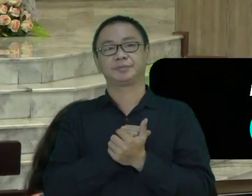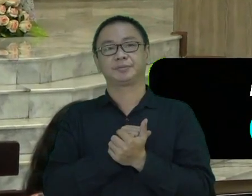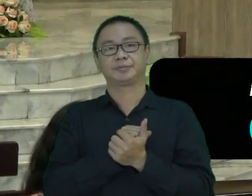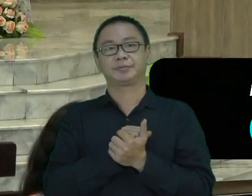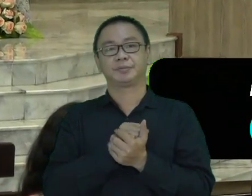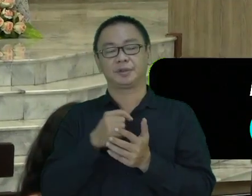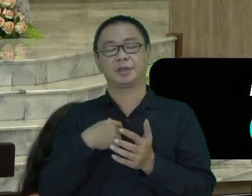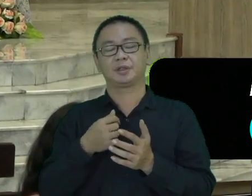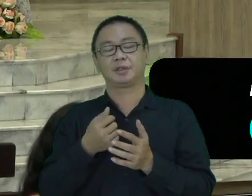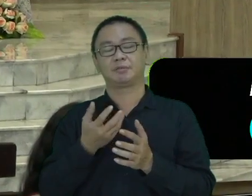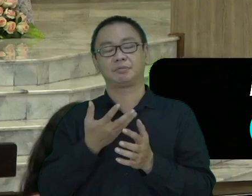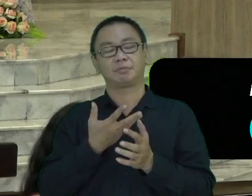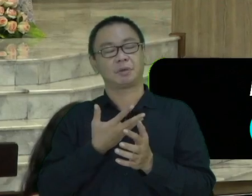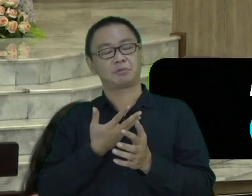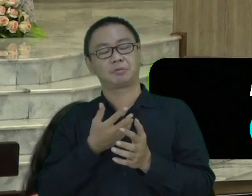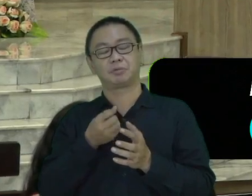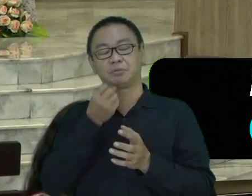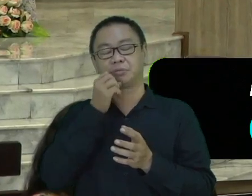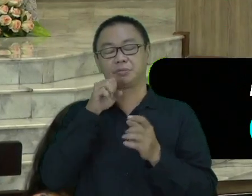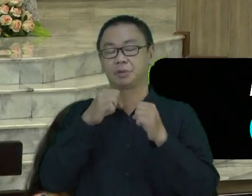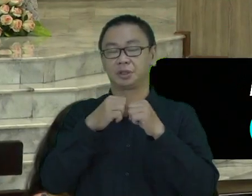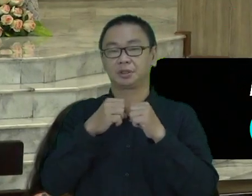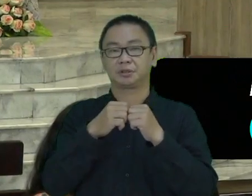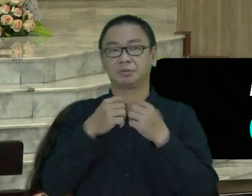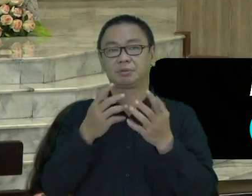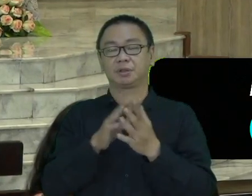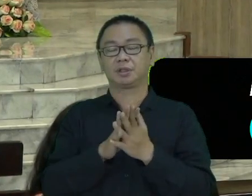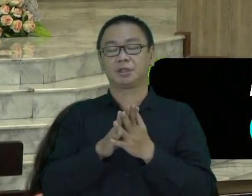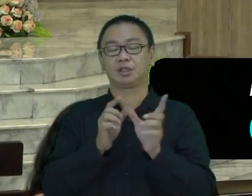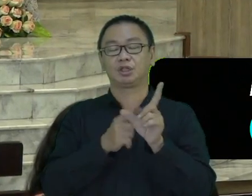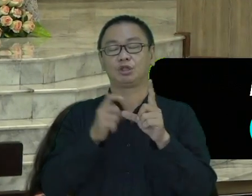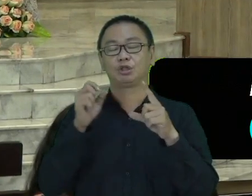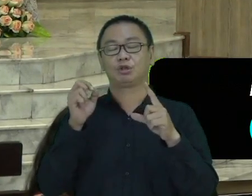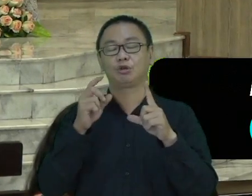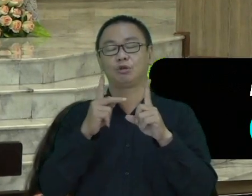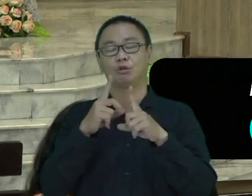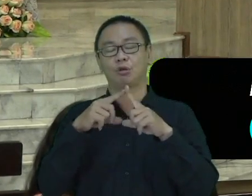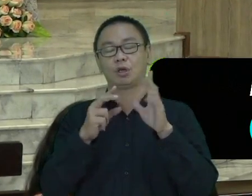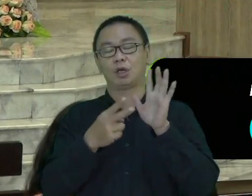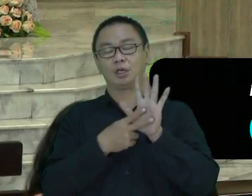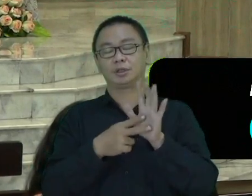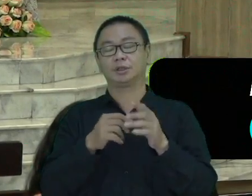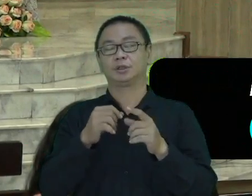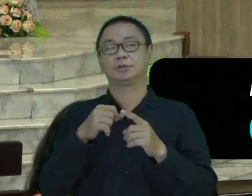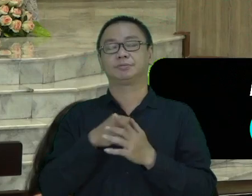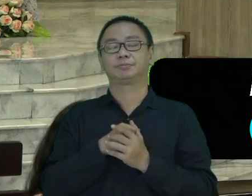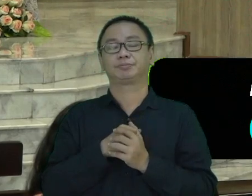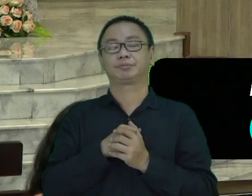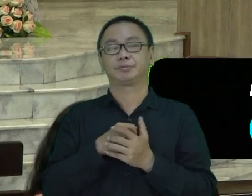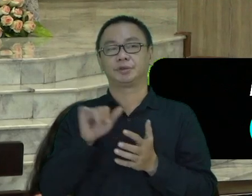Ya, saya ingin dan berjanji. Bagaimanakah jawab Yohan Kristanto? Ya, saya ingin dan